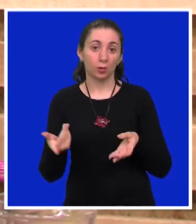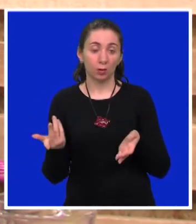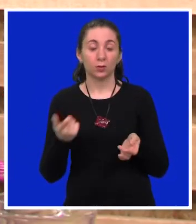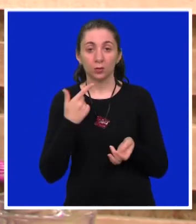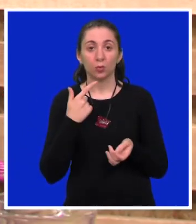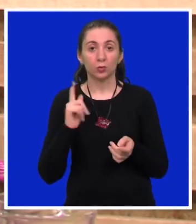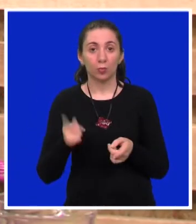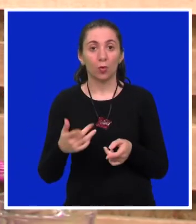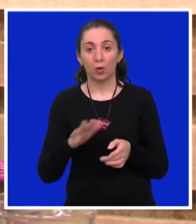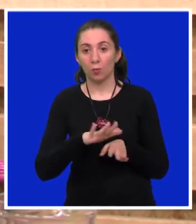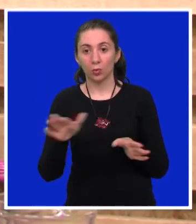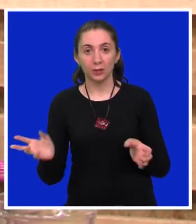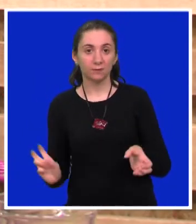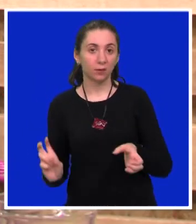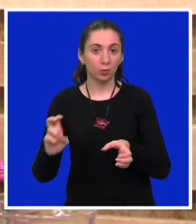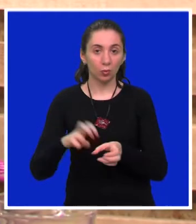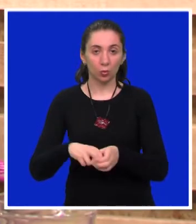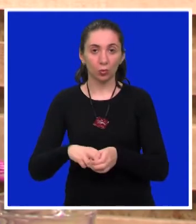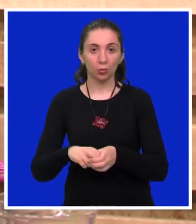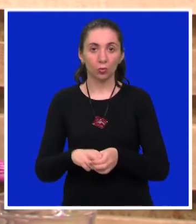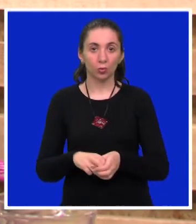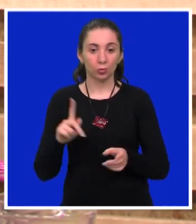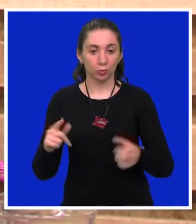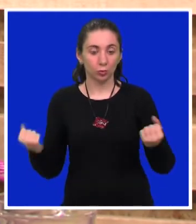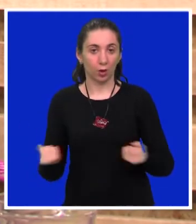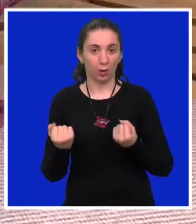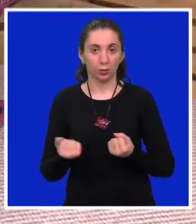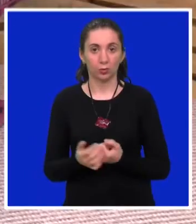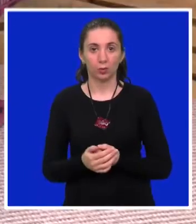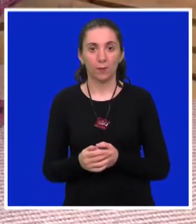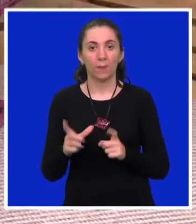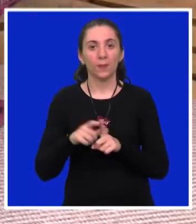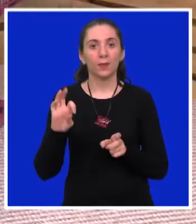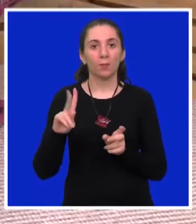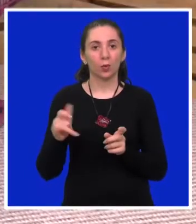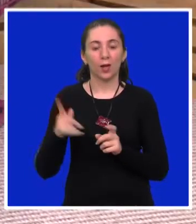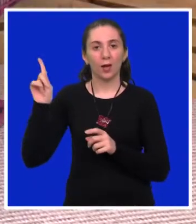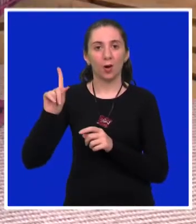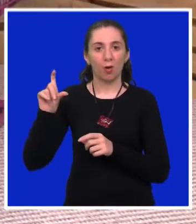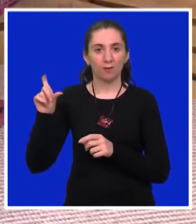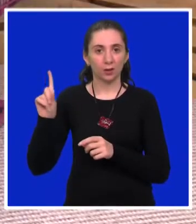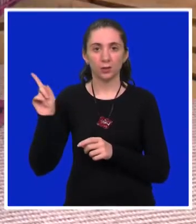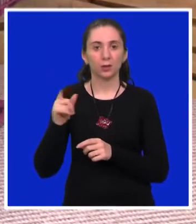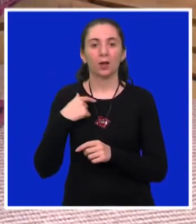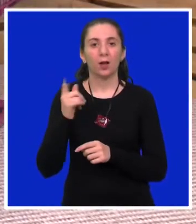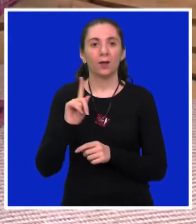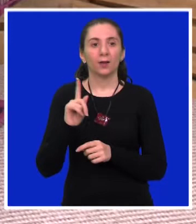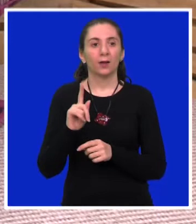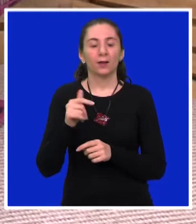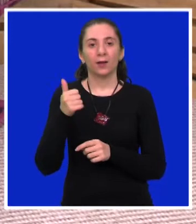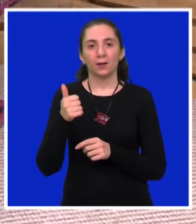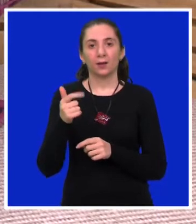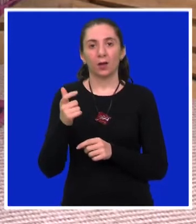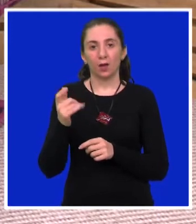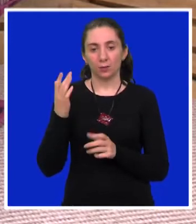se ipak moramo svi nekako uključiti i angažirati. Evo, deponij Ilovac je jedan, nije